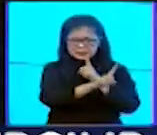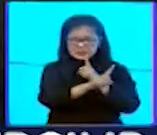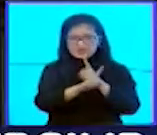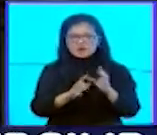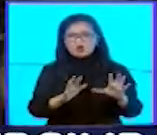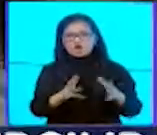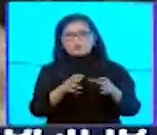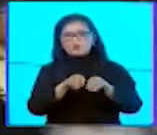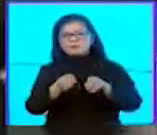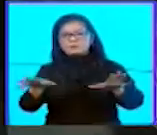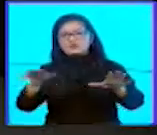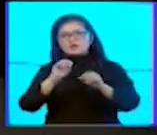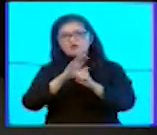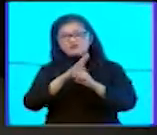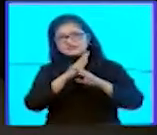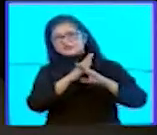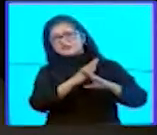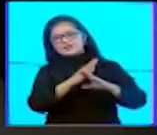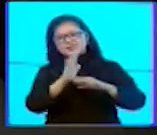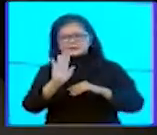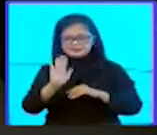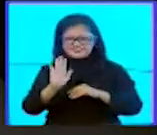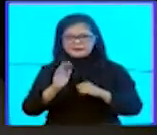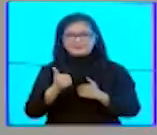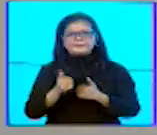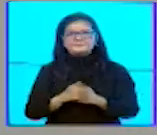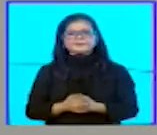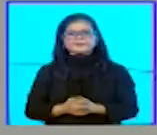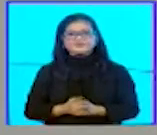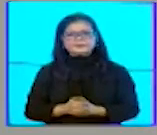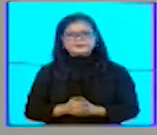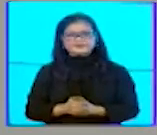tengah masa pandemi. Dari Jakarta Pusat, Rani Sanjaya, iNews melaporkan.